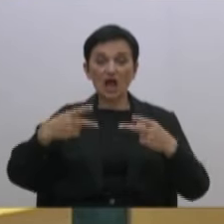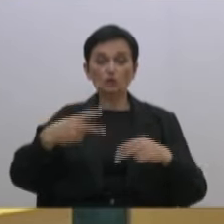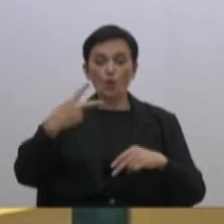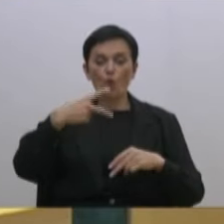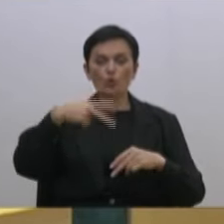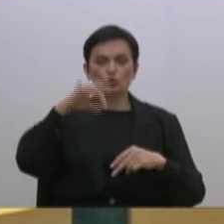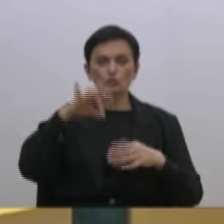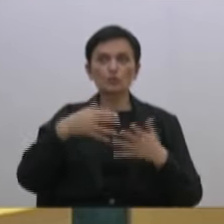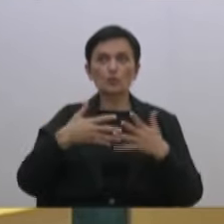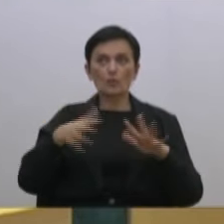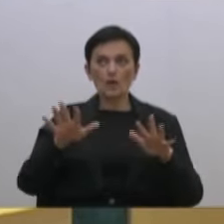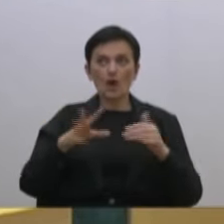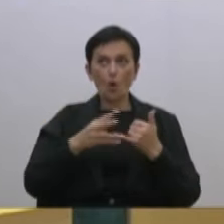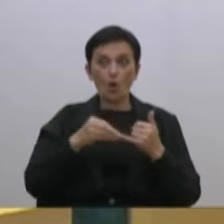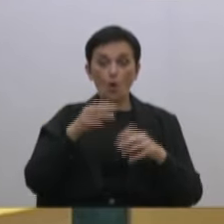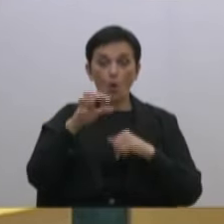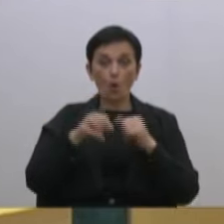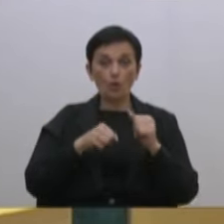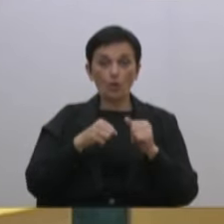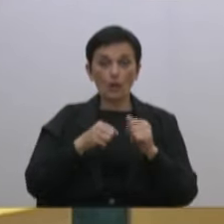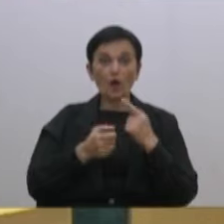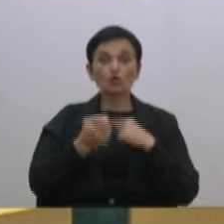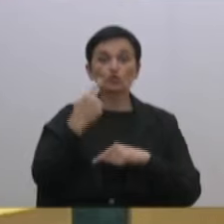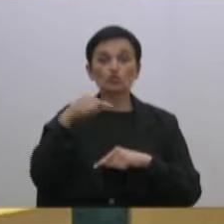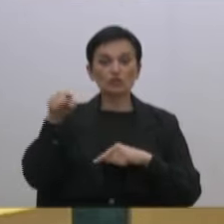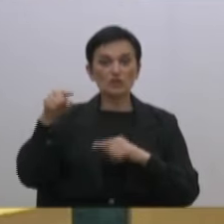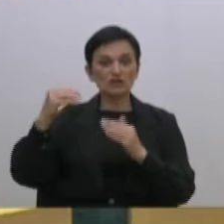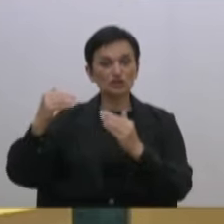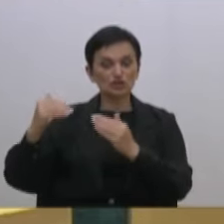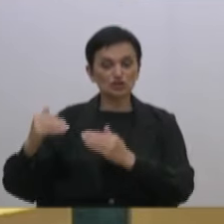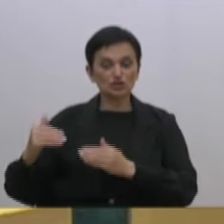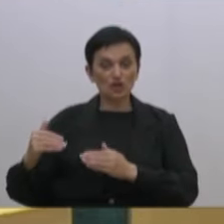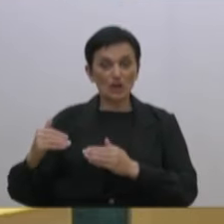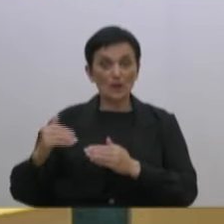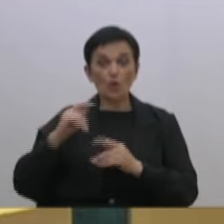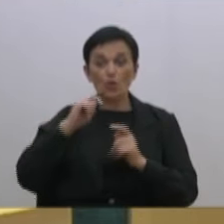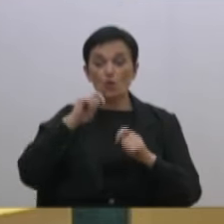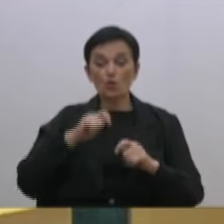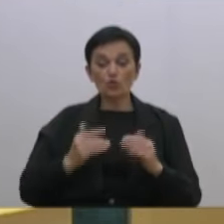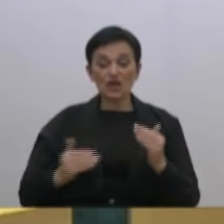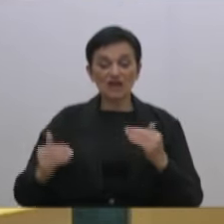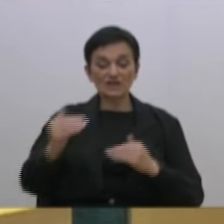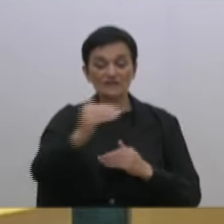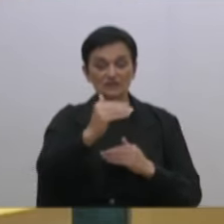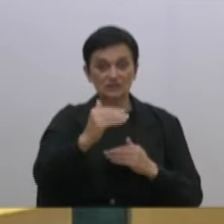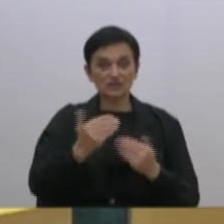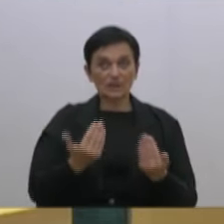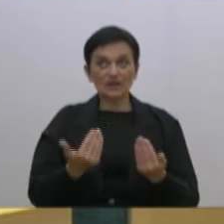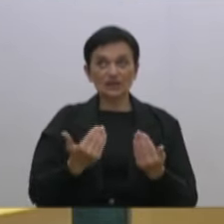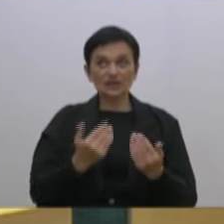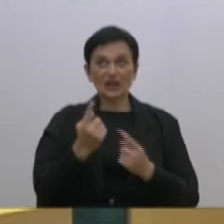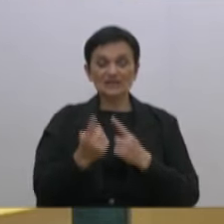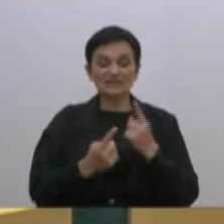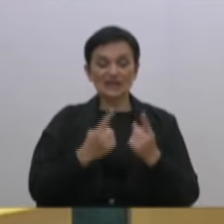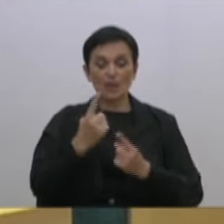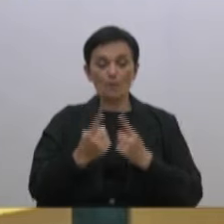მეტ ოკუპირებულ ტერიტორიაზე. იქ თურმე შემცირდა. გვისწრებს თურმე უკრაინა დღეს